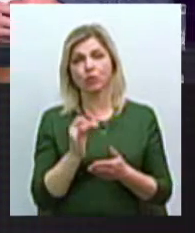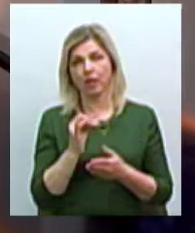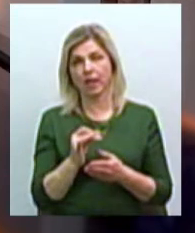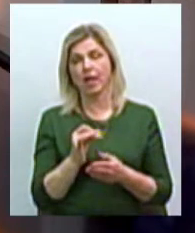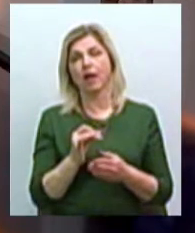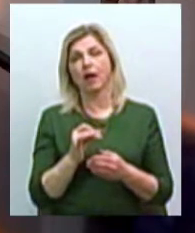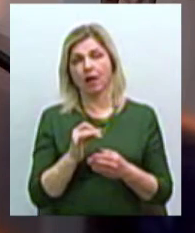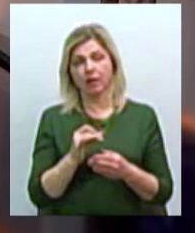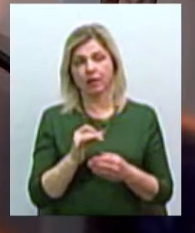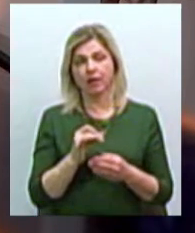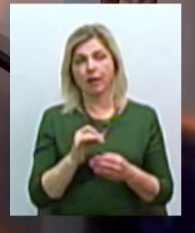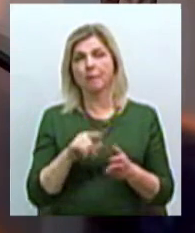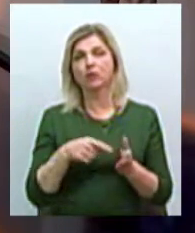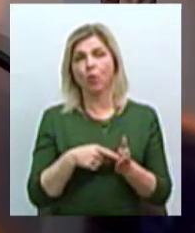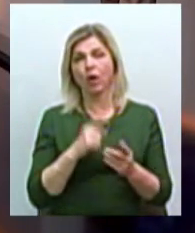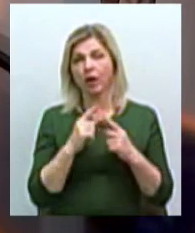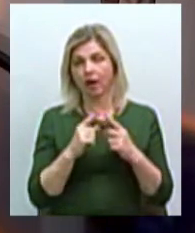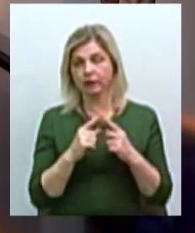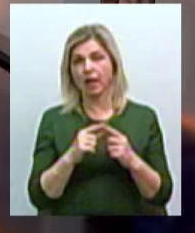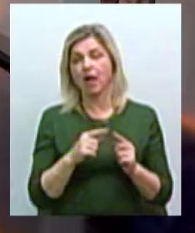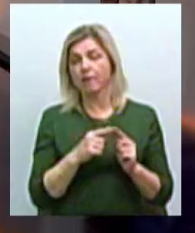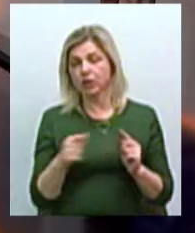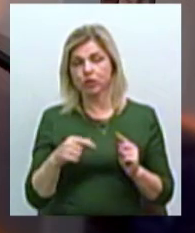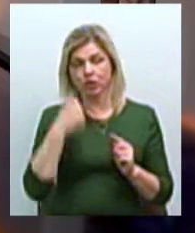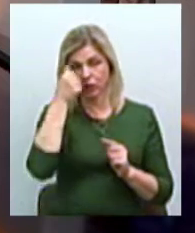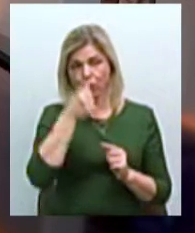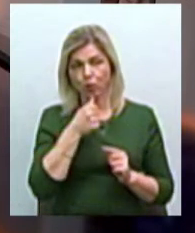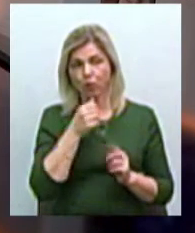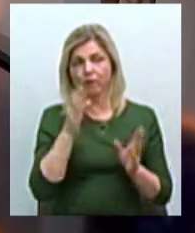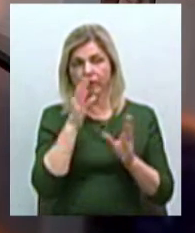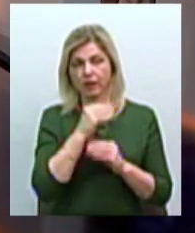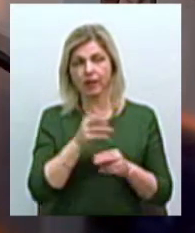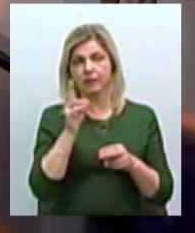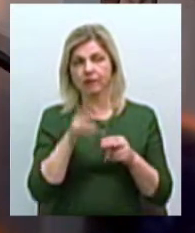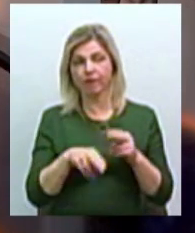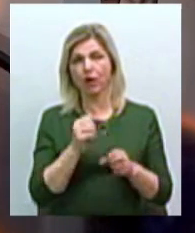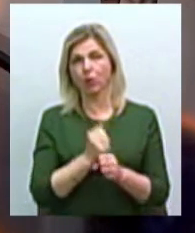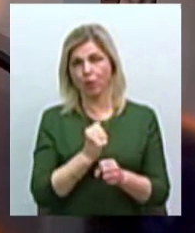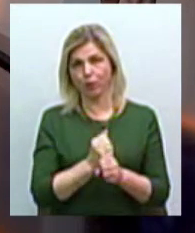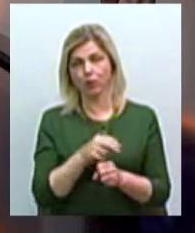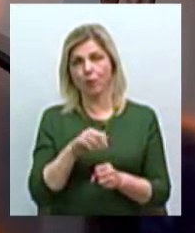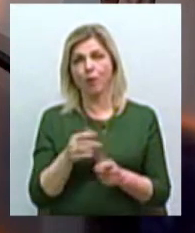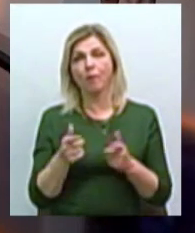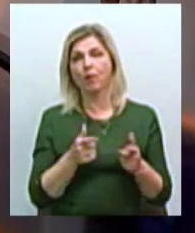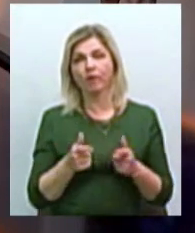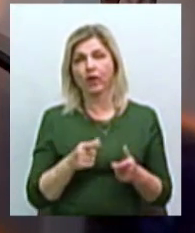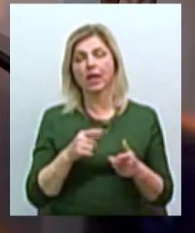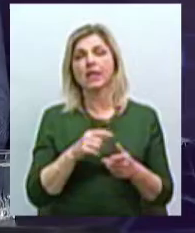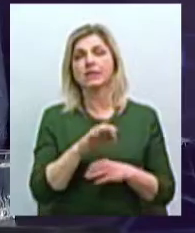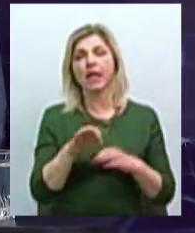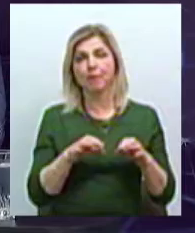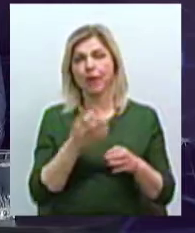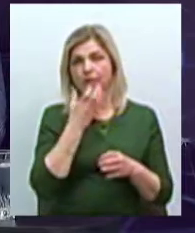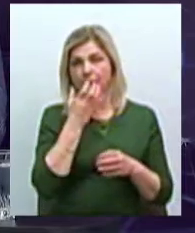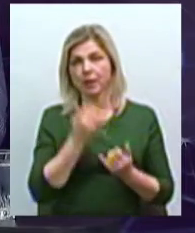ради. Також протягом цього року нам вдалося завершити роботи по підготовці схеми теплопостачання.